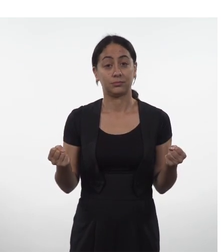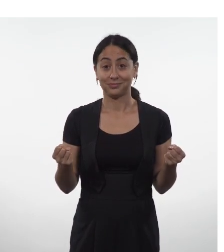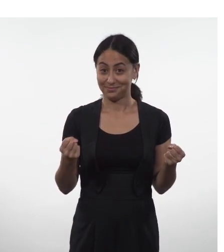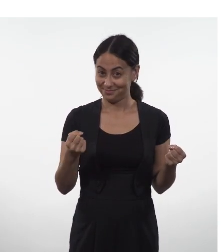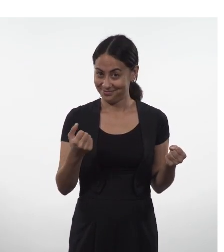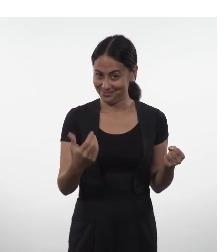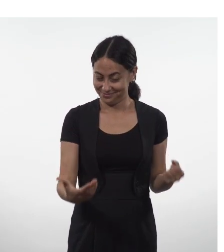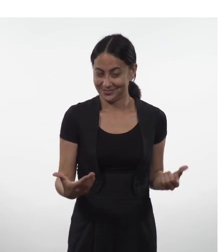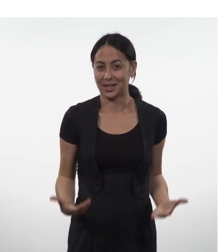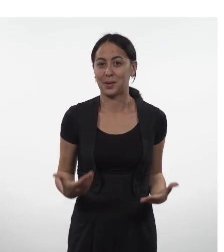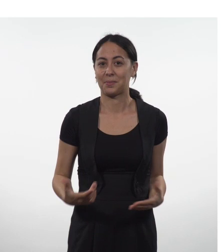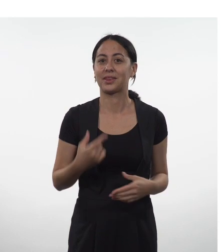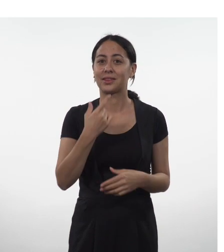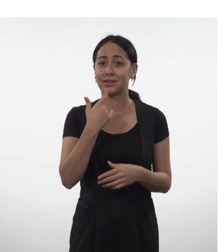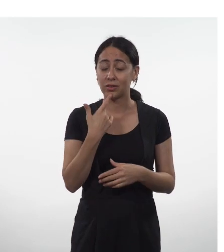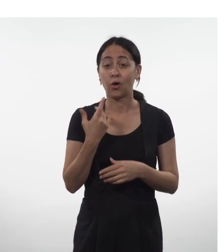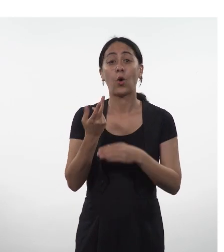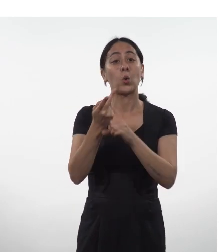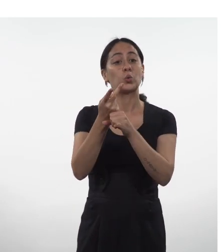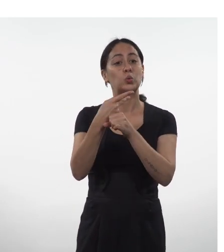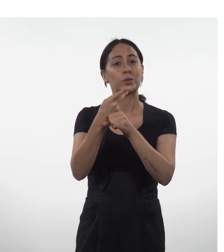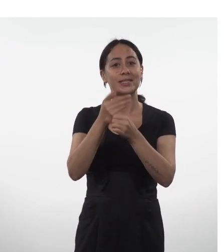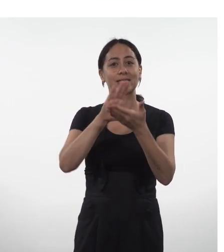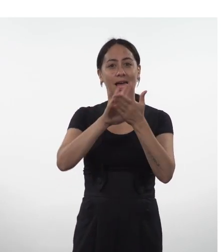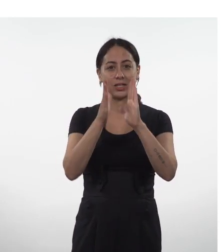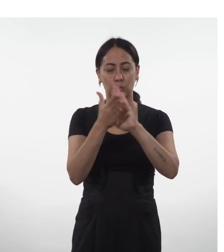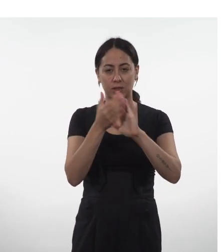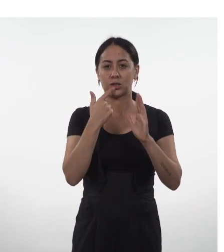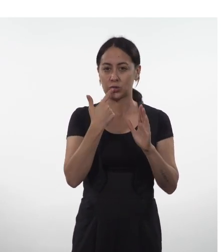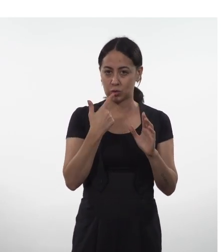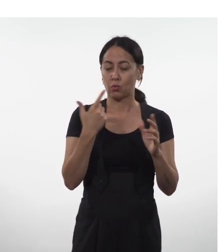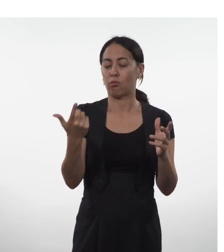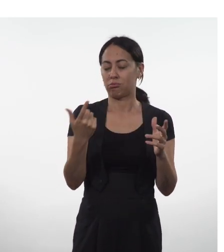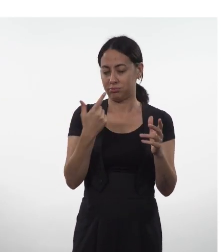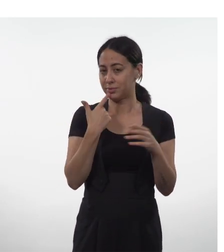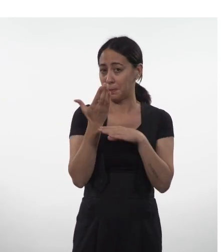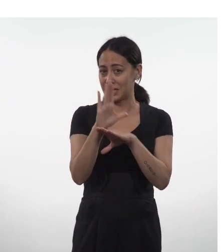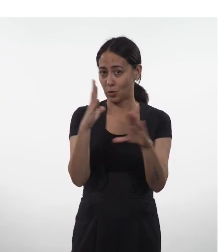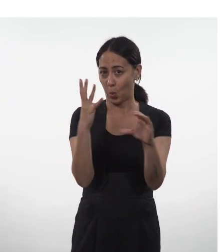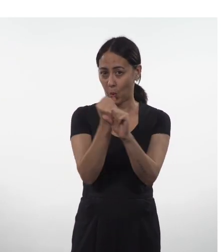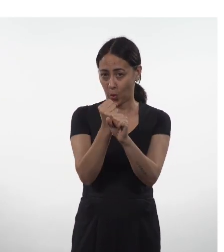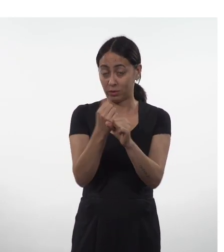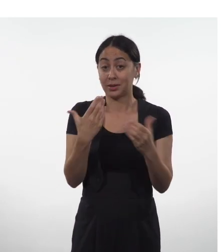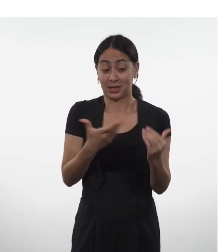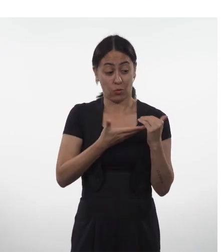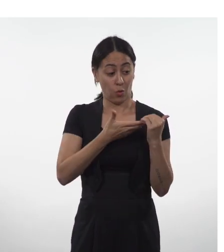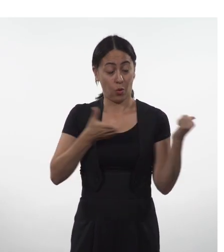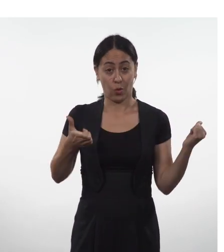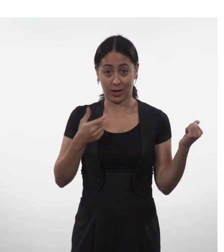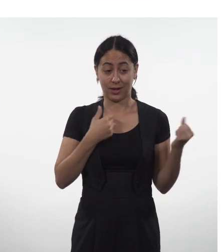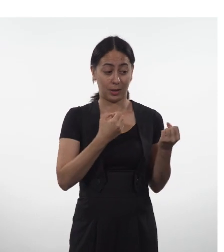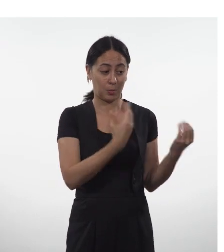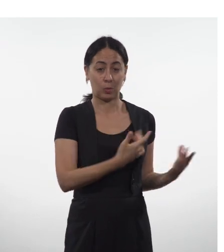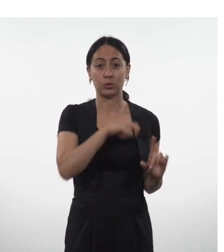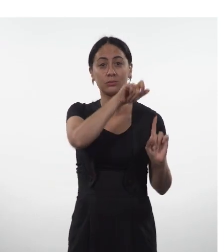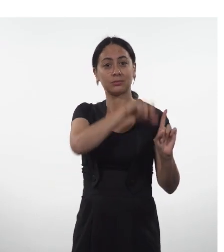Voici pour une présentation rapide des outils de l'association Coactis Santé. Et sans plus attendre, je vais proposer à Bénédicte André